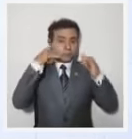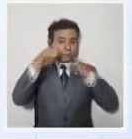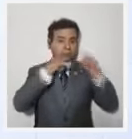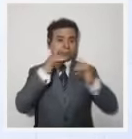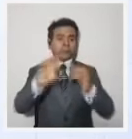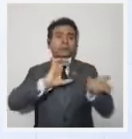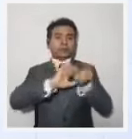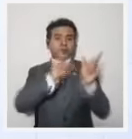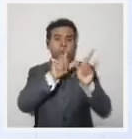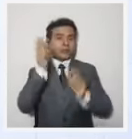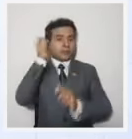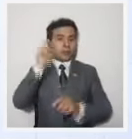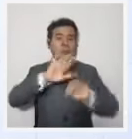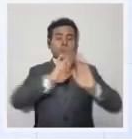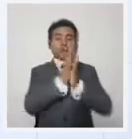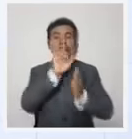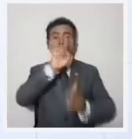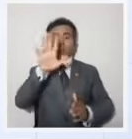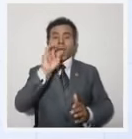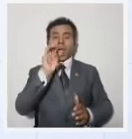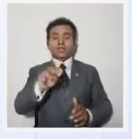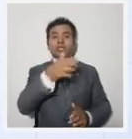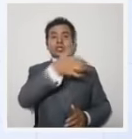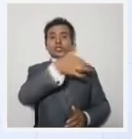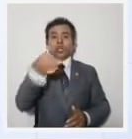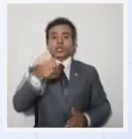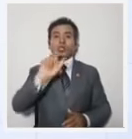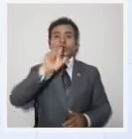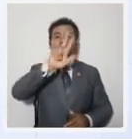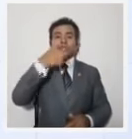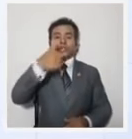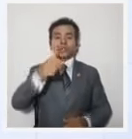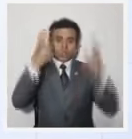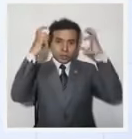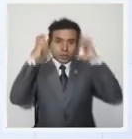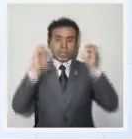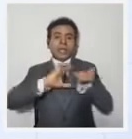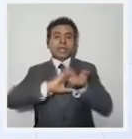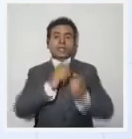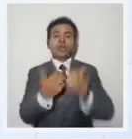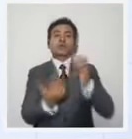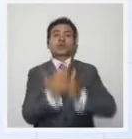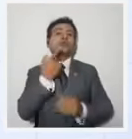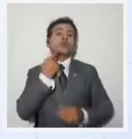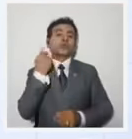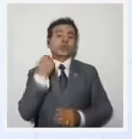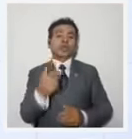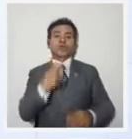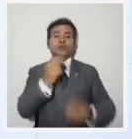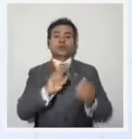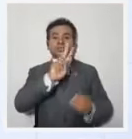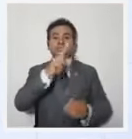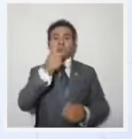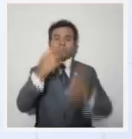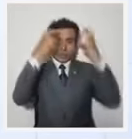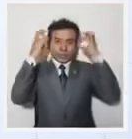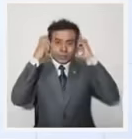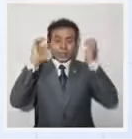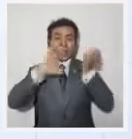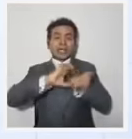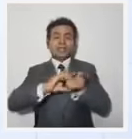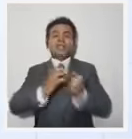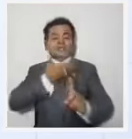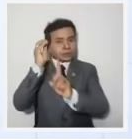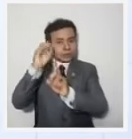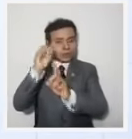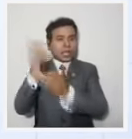45,22,848। অনলাইন প্ল্যাটফর্মের মুক্তপাঠে হটলাইনে সেবা দেওয়ার জন্য প্রশিক্ষণপ্রাপ্ত চিকিৎসক 15,686 জন। গত 24